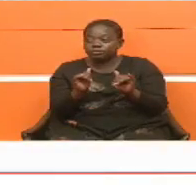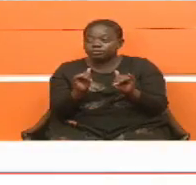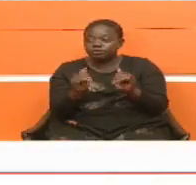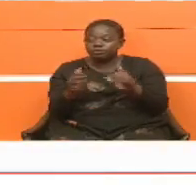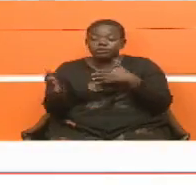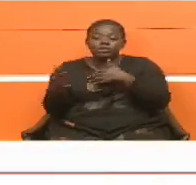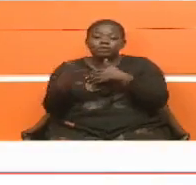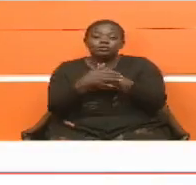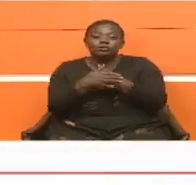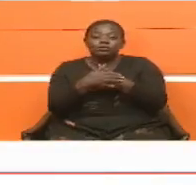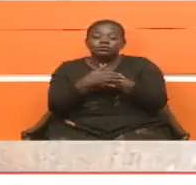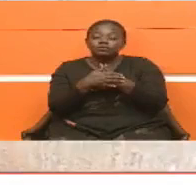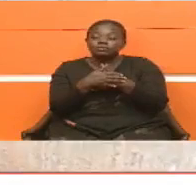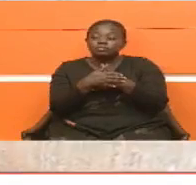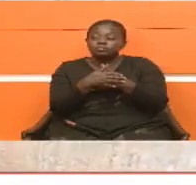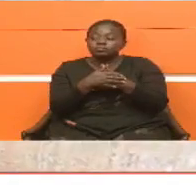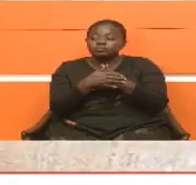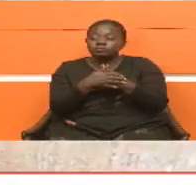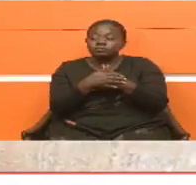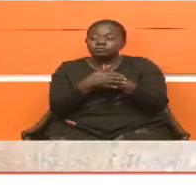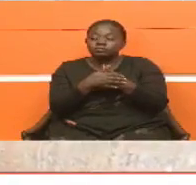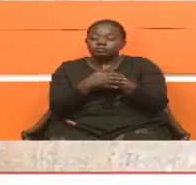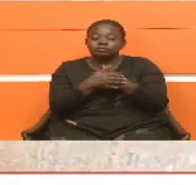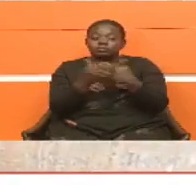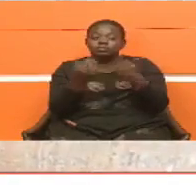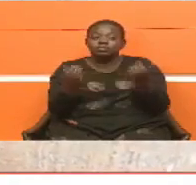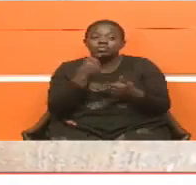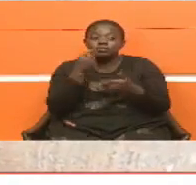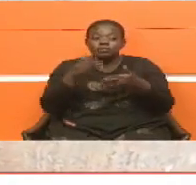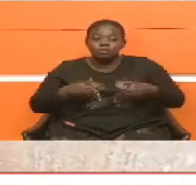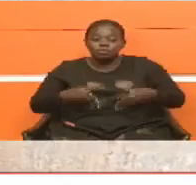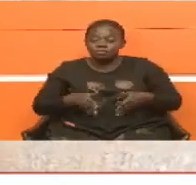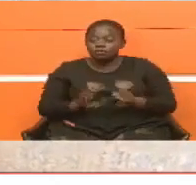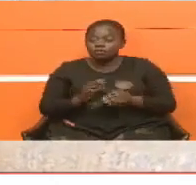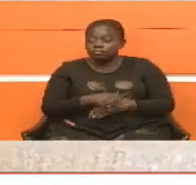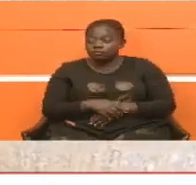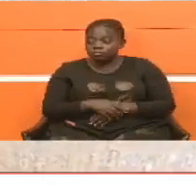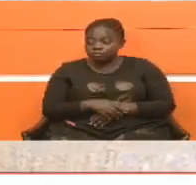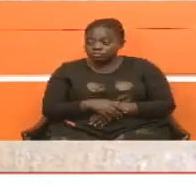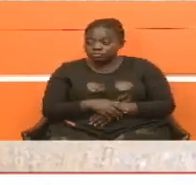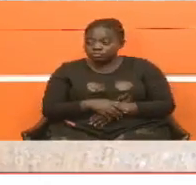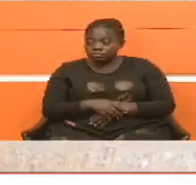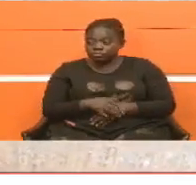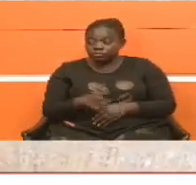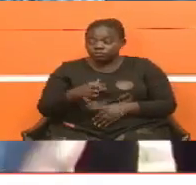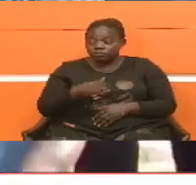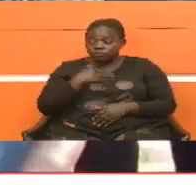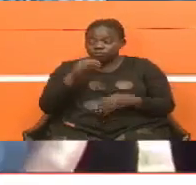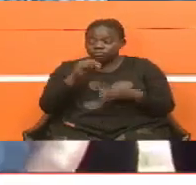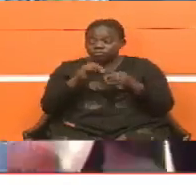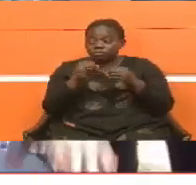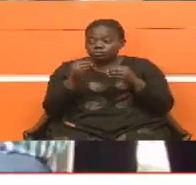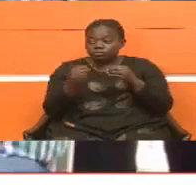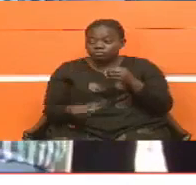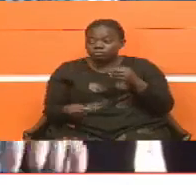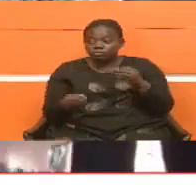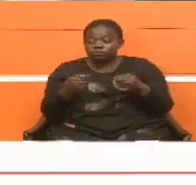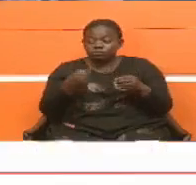Bakusibira bweru? Bakusibira bweru. Kati ani abazaala? Mwana wange.